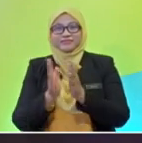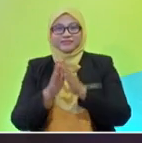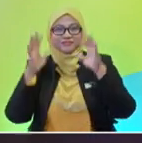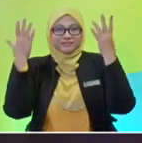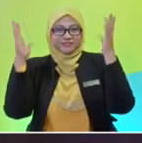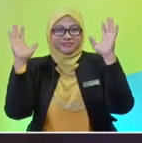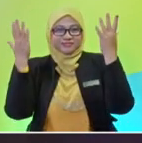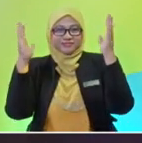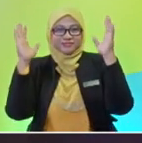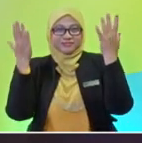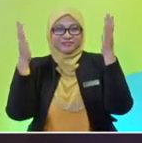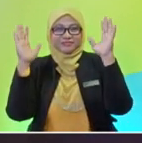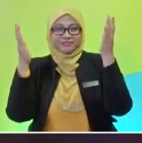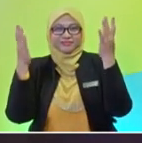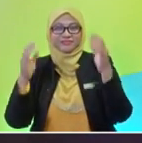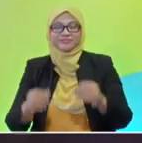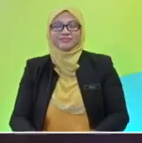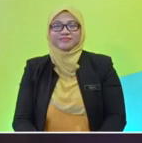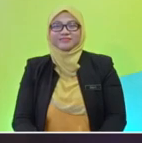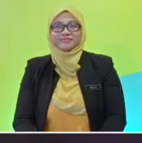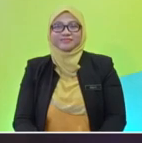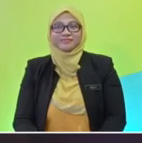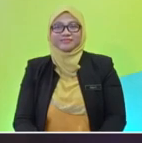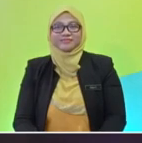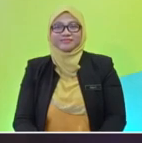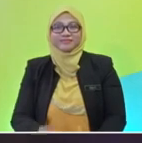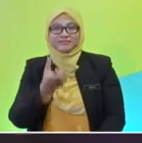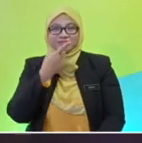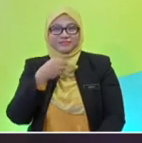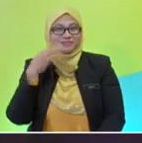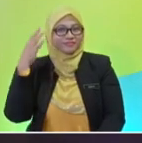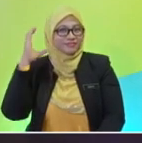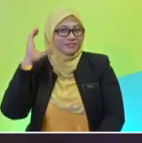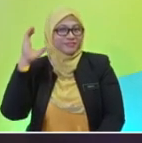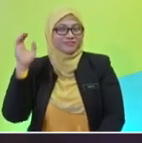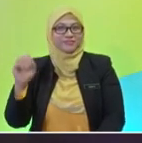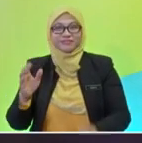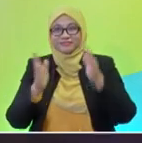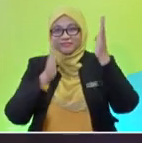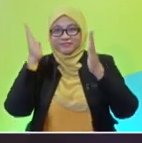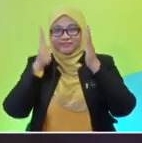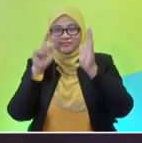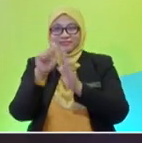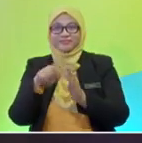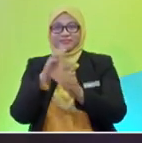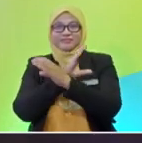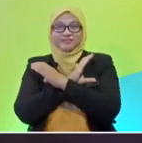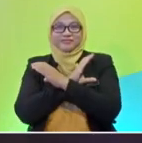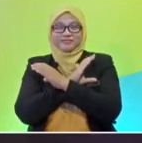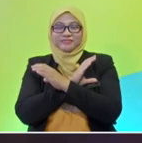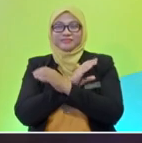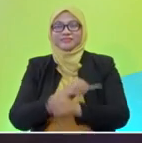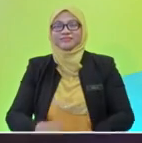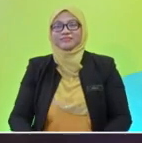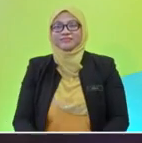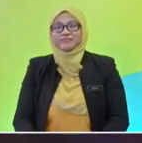Alfian. Terima kasih. Begitu merdu irama syair Malaysia tercinta. Malaysia tercinta. Kalau kita hayati, setiap